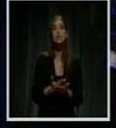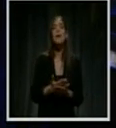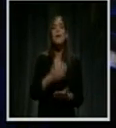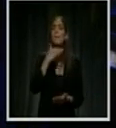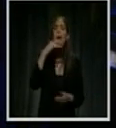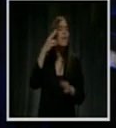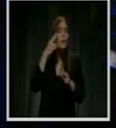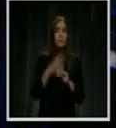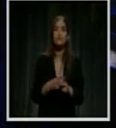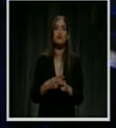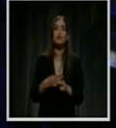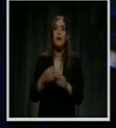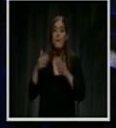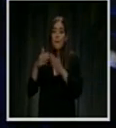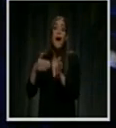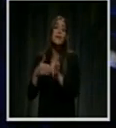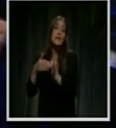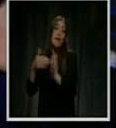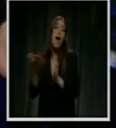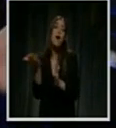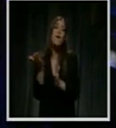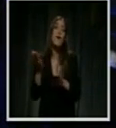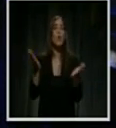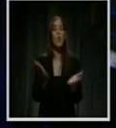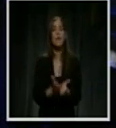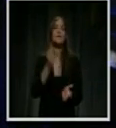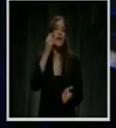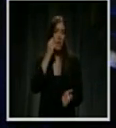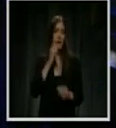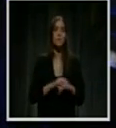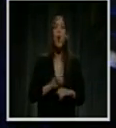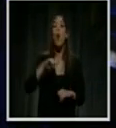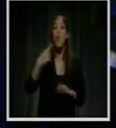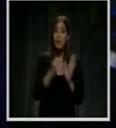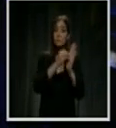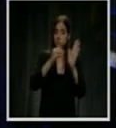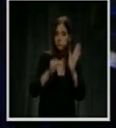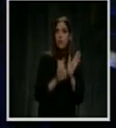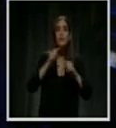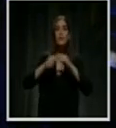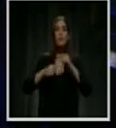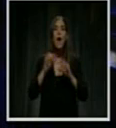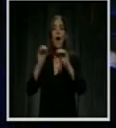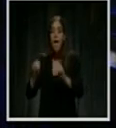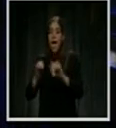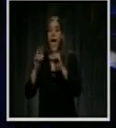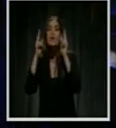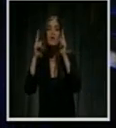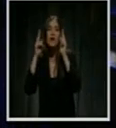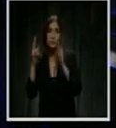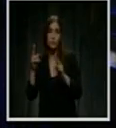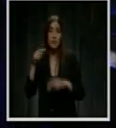Marina fil-bajja ta' Wiet il-Għajn. Daw kuma l-punt imbagħad isemmi l-edukaturi. L-edukaturi dal-għodu batnilhom ittra permezz ta'